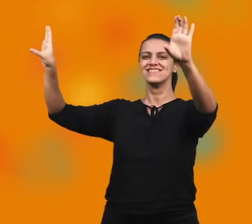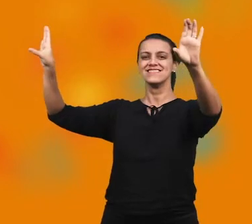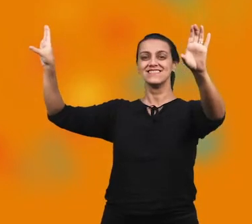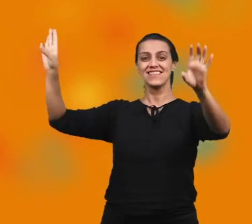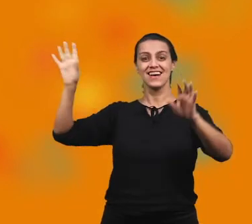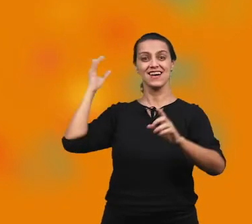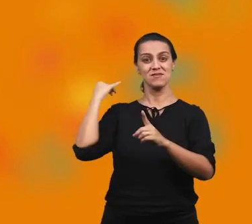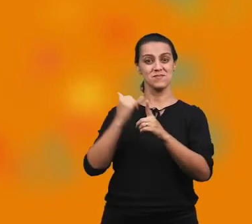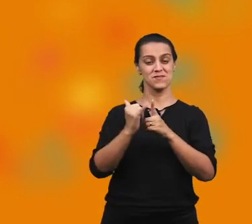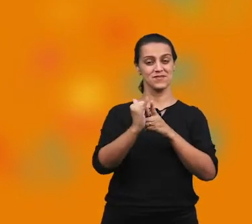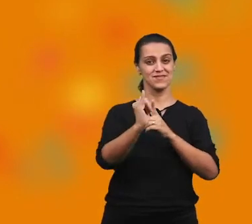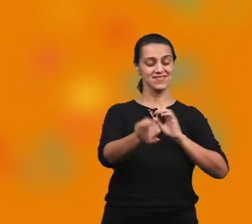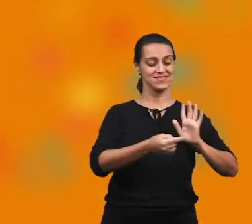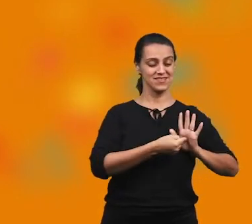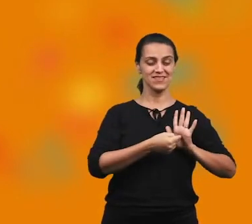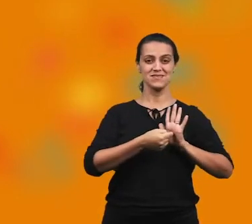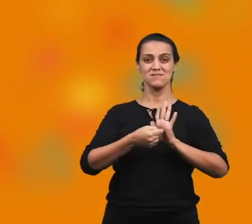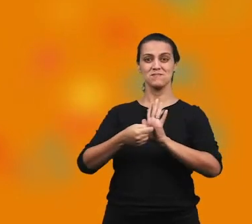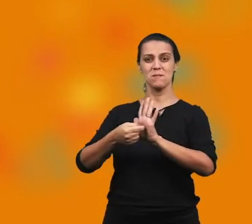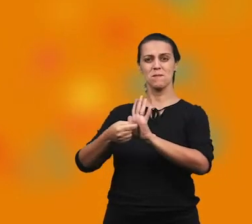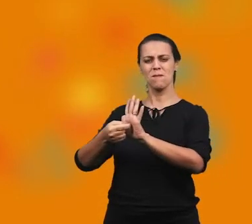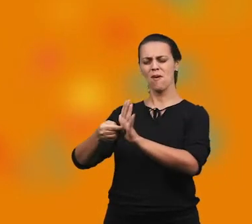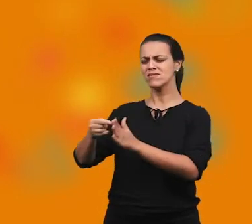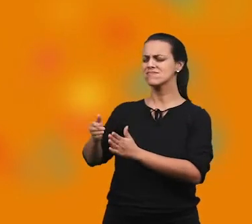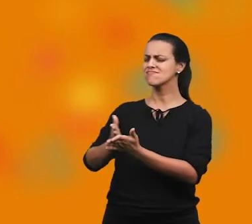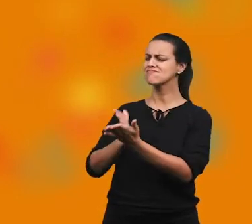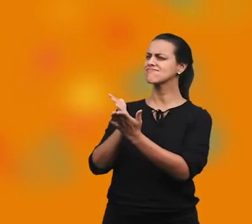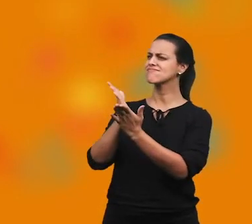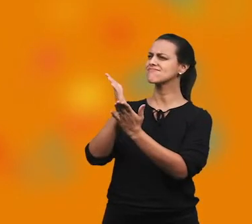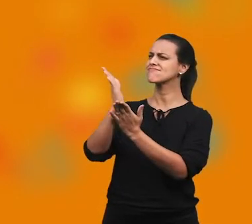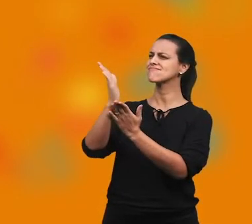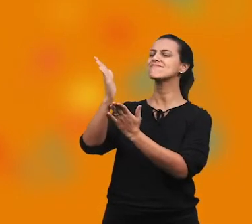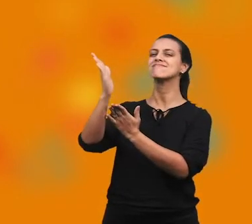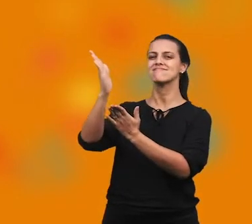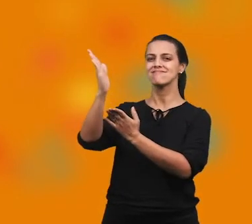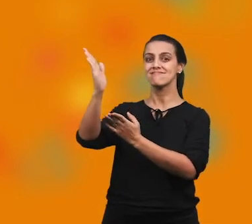путь, этот народ следует и достигает спасения.